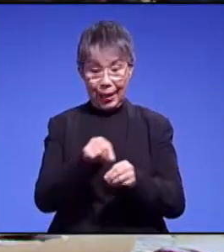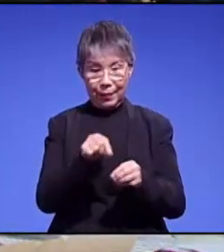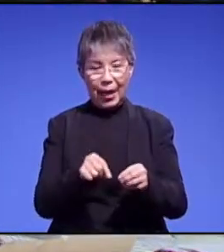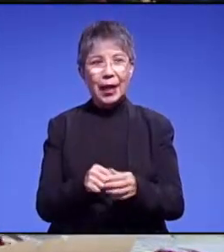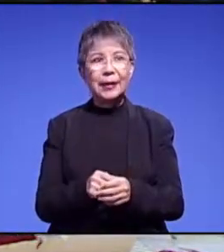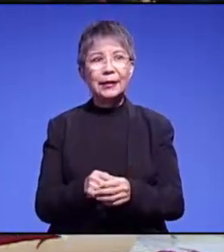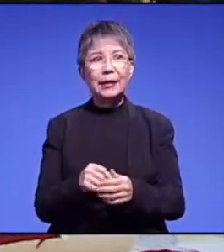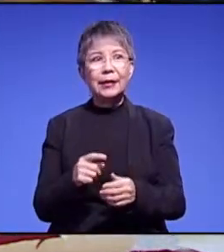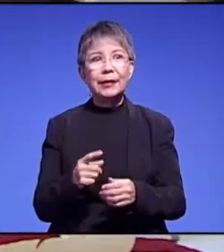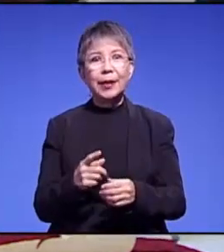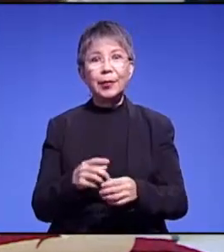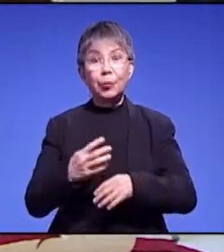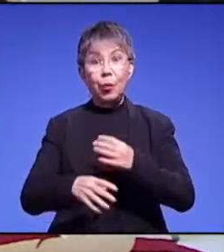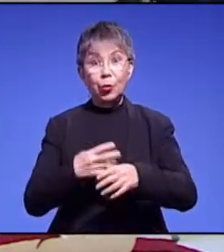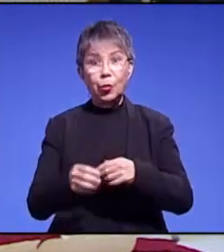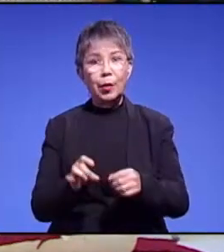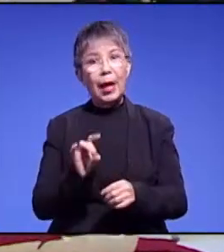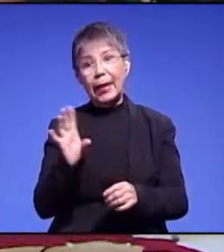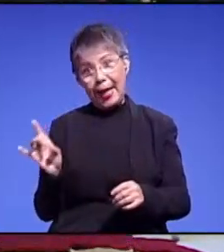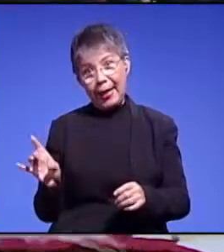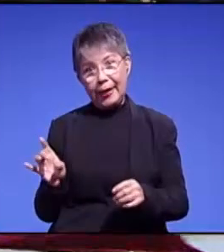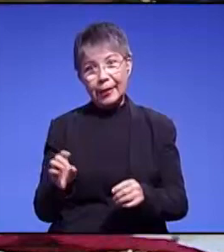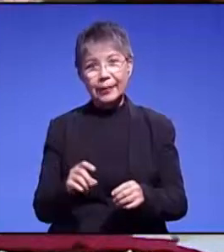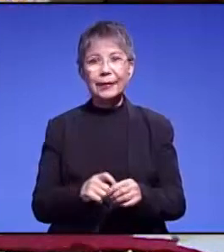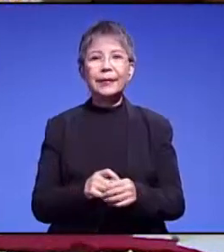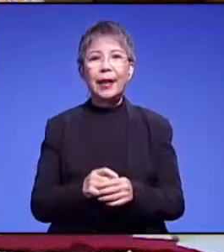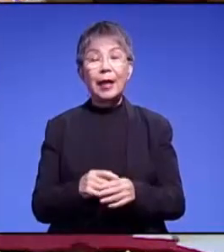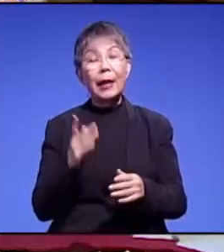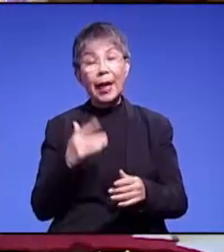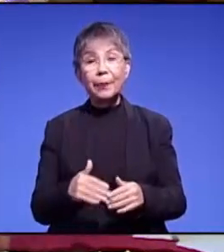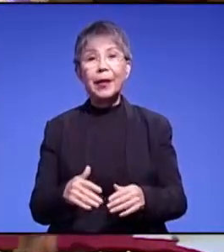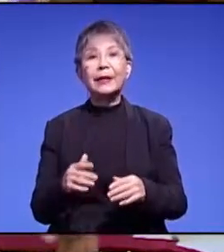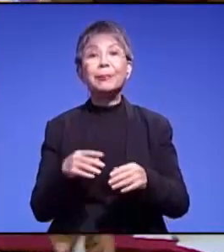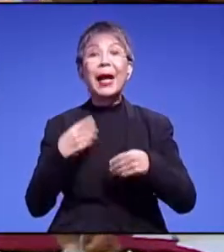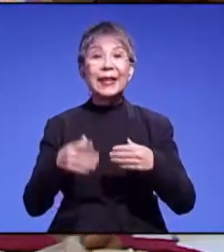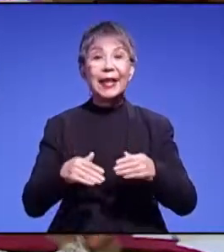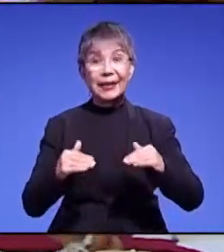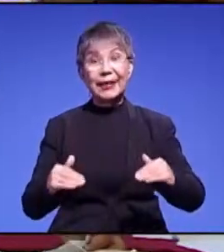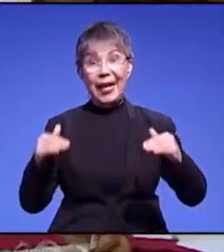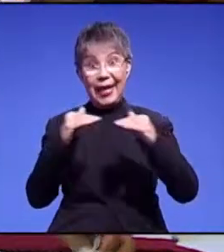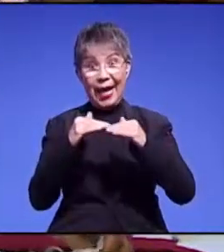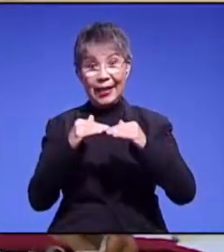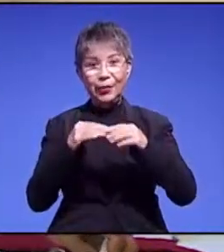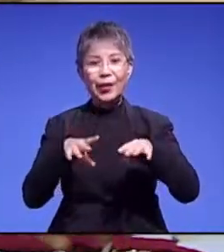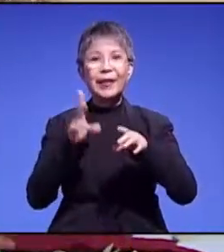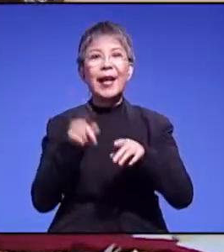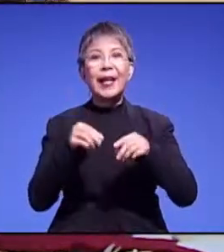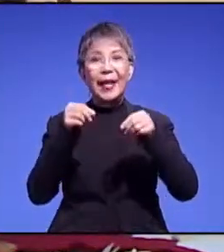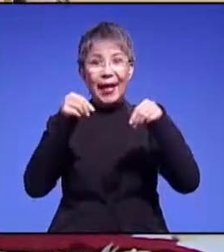Jadi setiap produsen masker tuh beda-beda standarnya, tapi yang biasanya digunakan, yang standar untuk bikin masker kain,